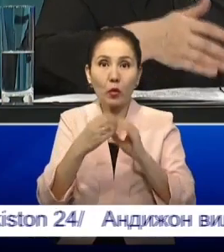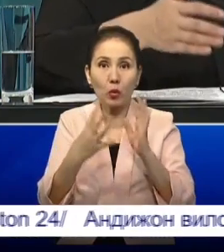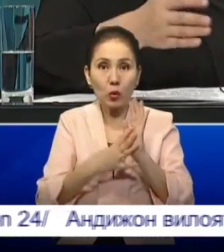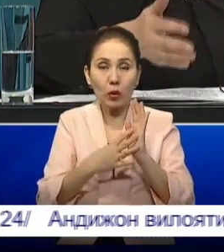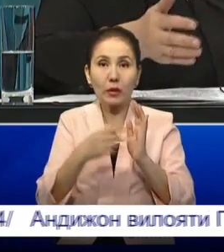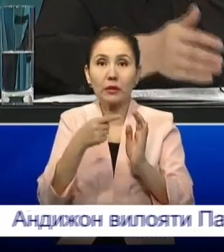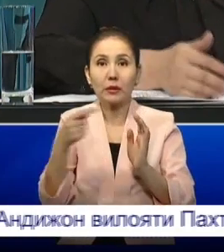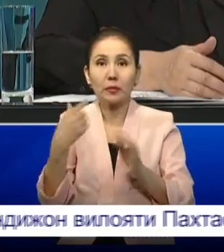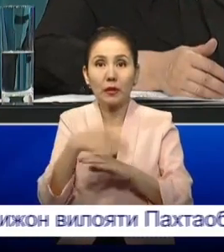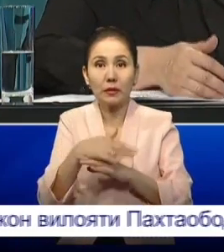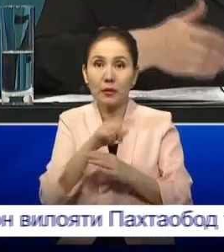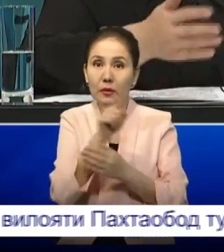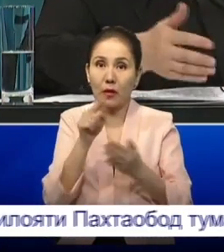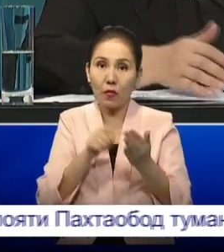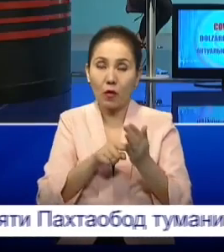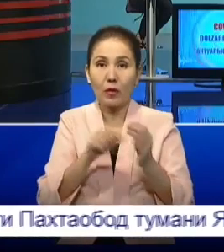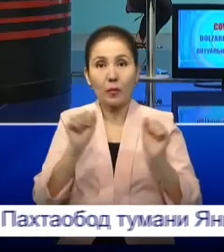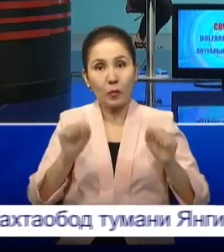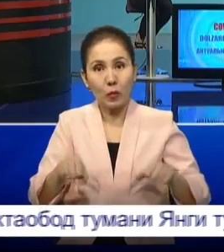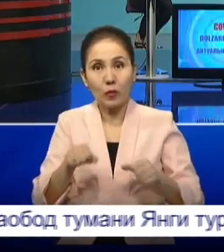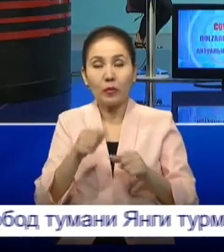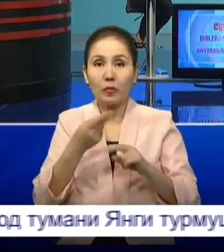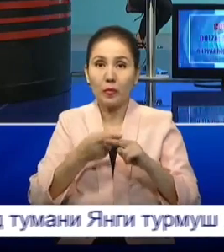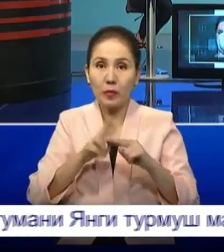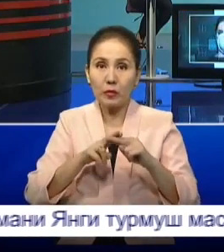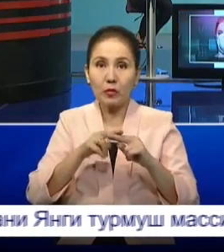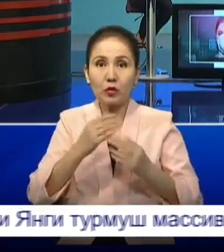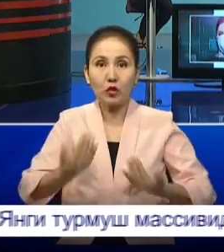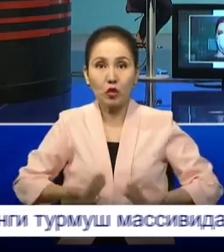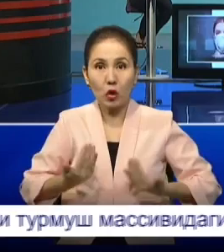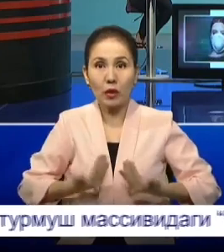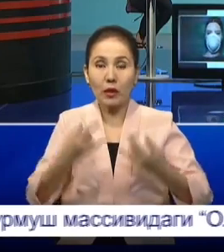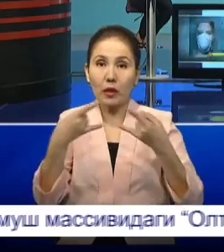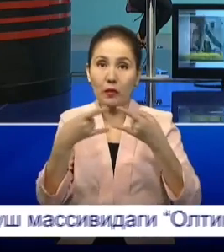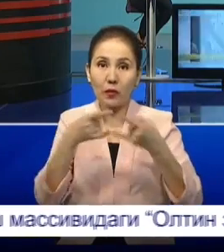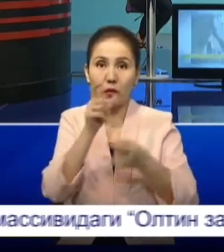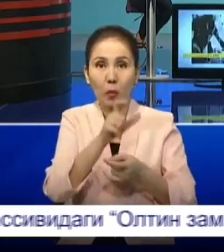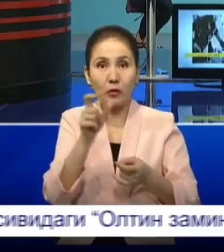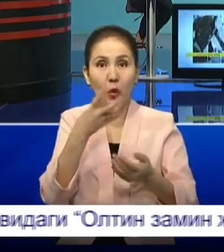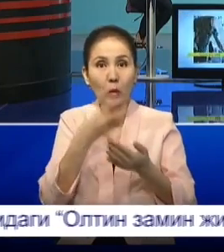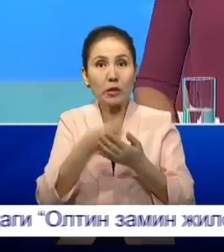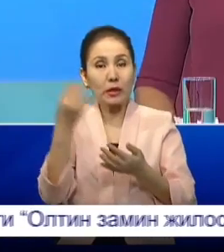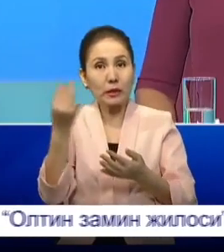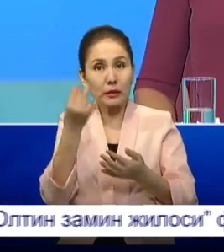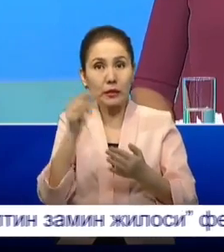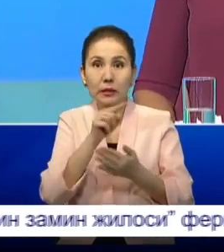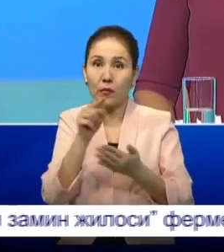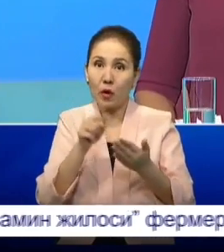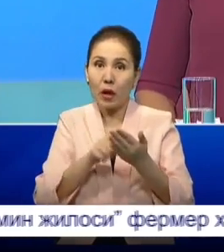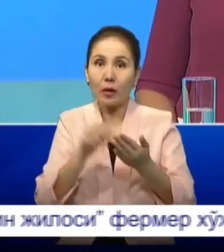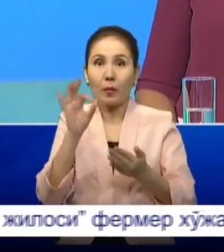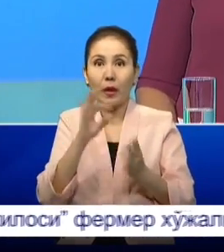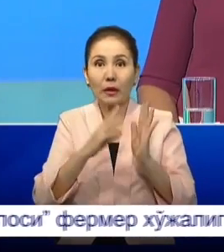19 манзулиге савол йоллаш имкони мавжуд. Шунингдек, джонли эфир пайтида томошабинлар узларни кызыктырган саволлар билан